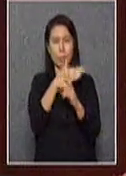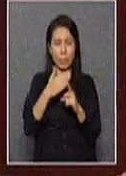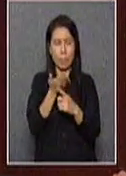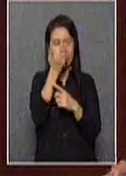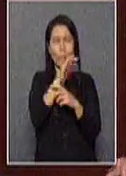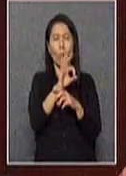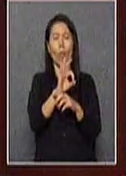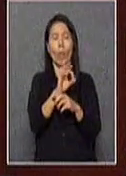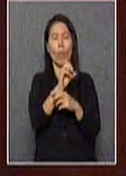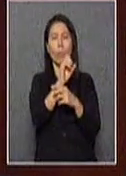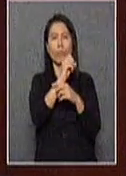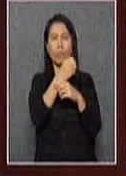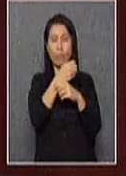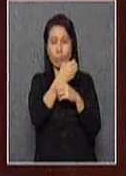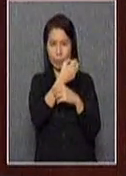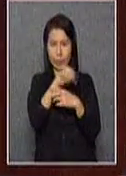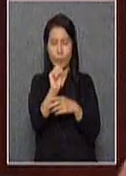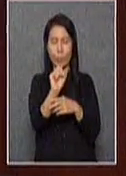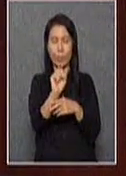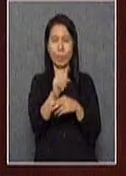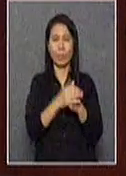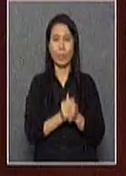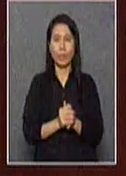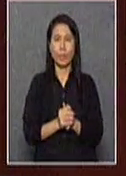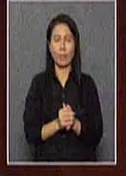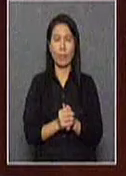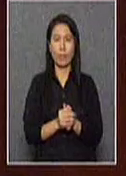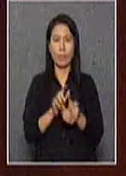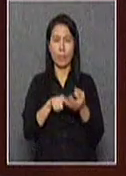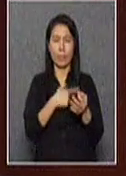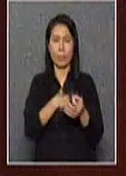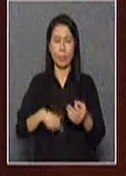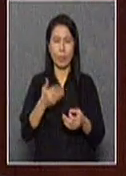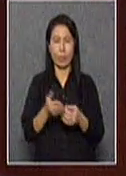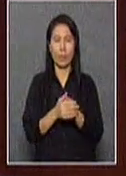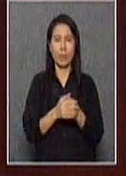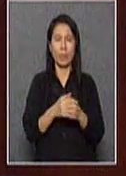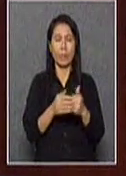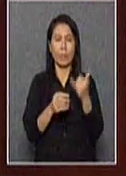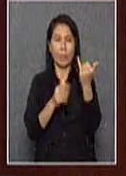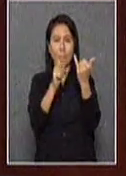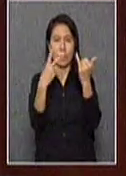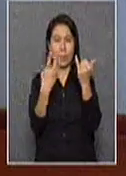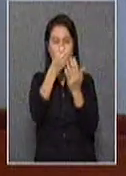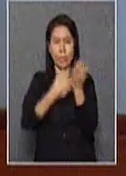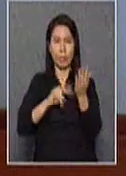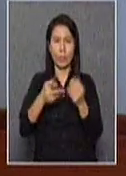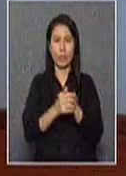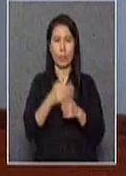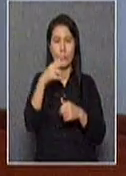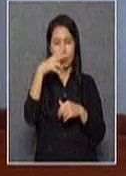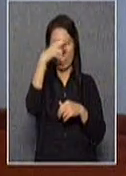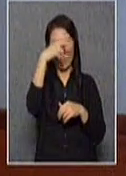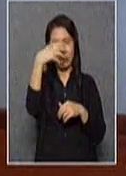數贊成。我宣布修正案被否決。范國威議員，請你動議第692項修正案。 主席，我動